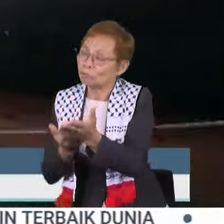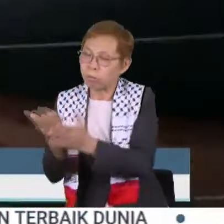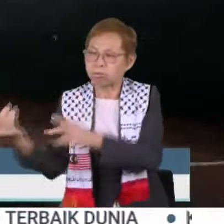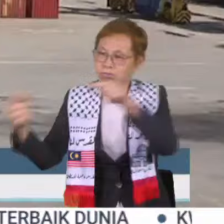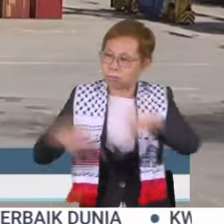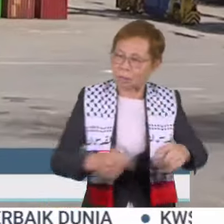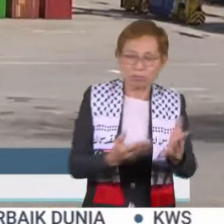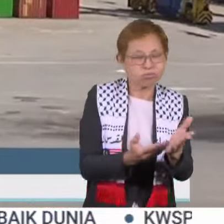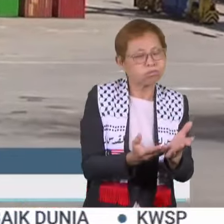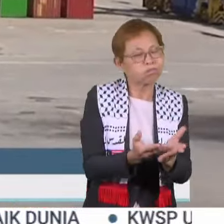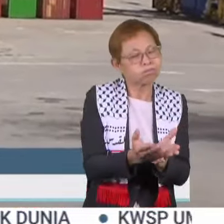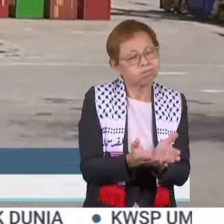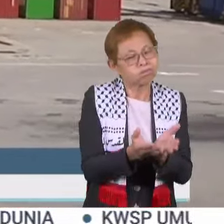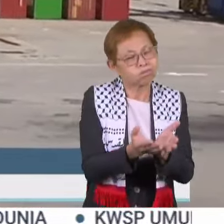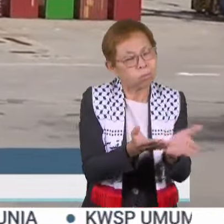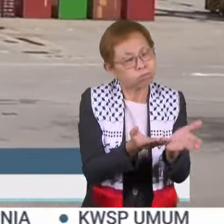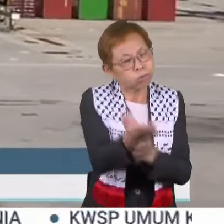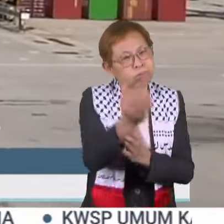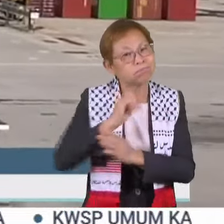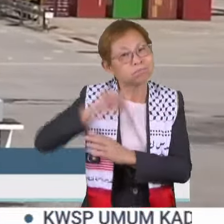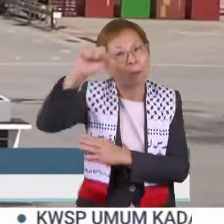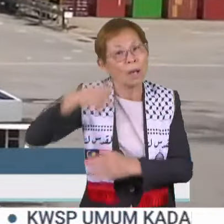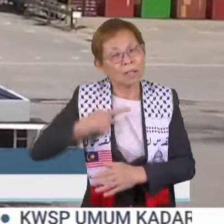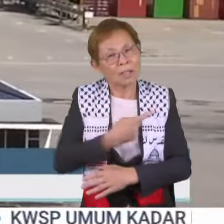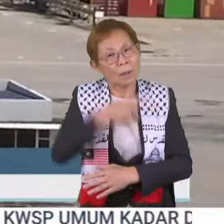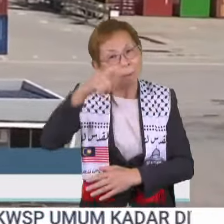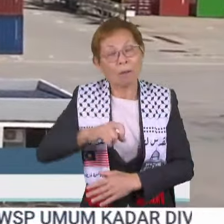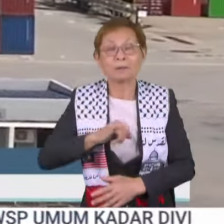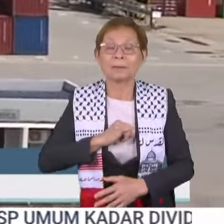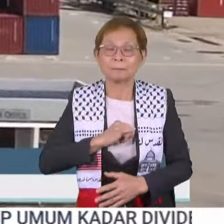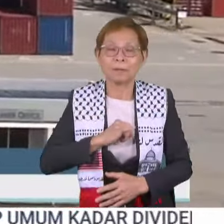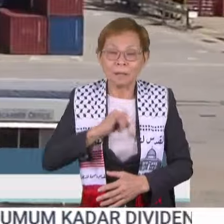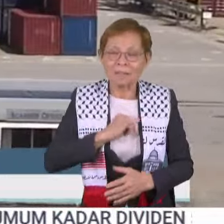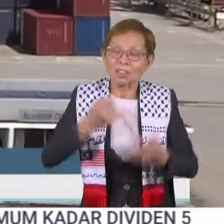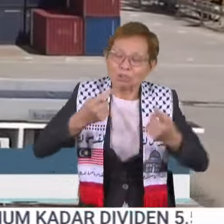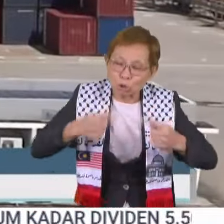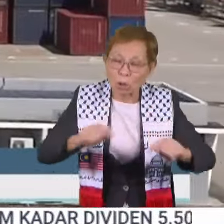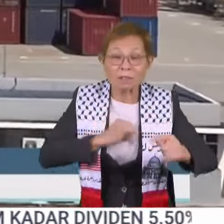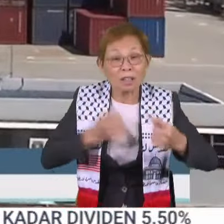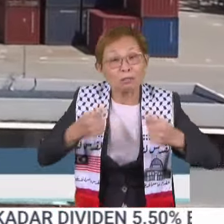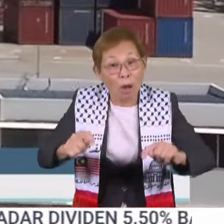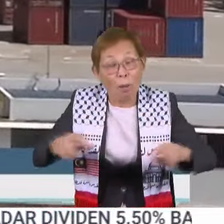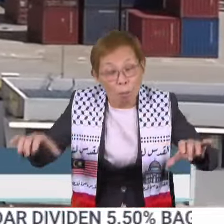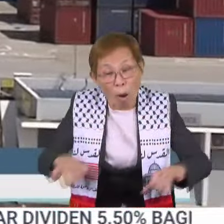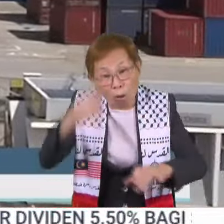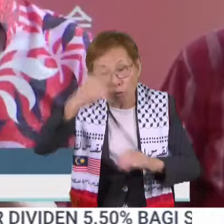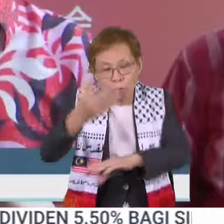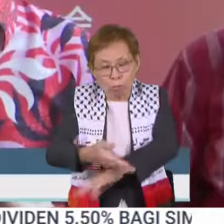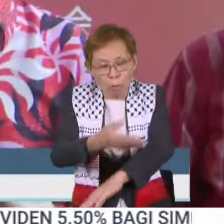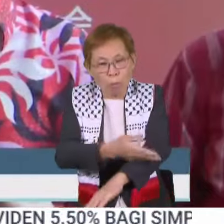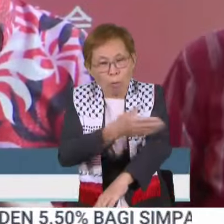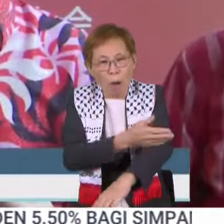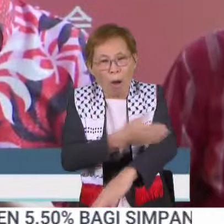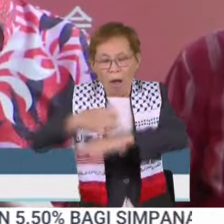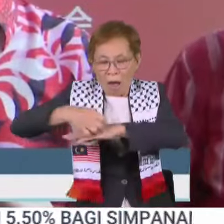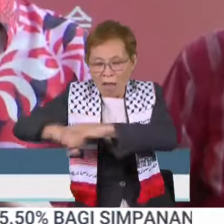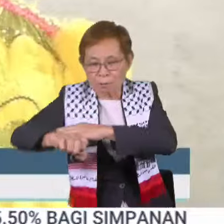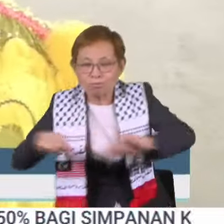kita kena kita kena juga apa yang saya usahakan adalah untuk mempertingkatkan kita punya